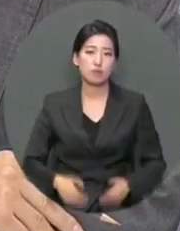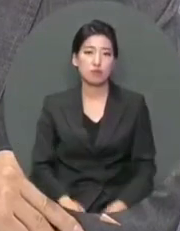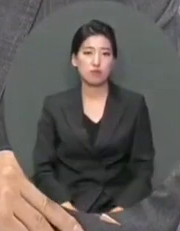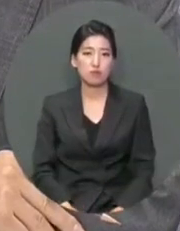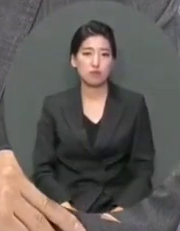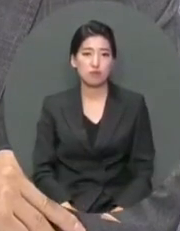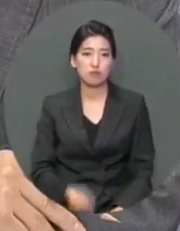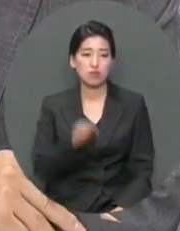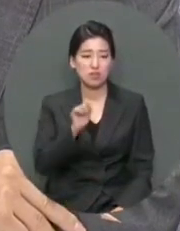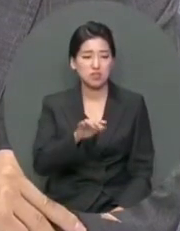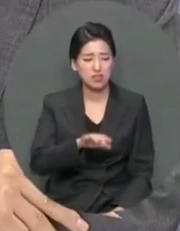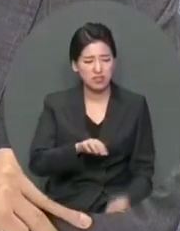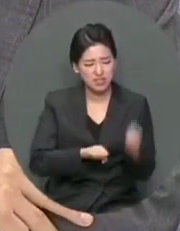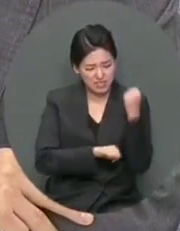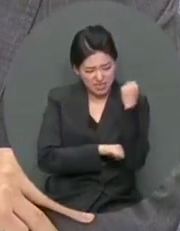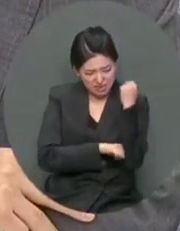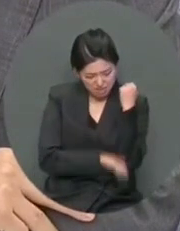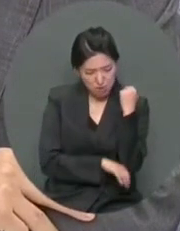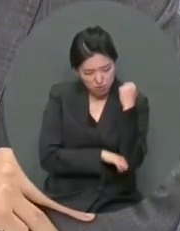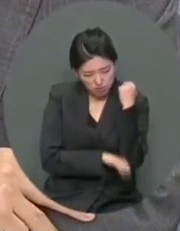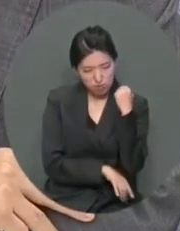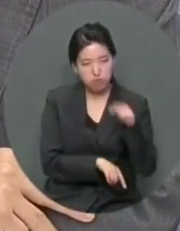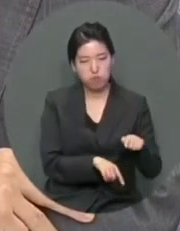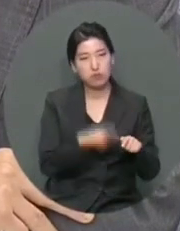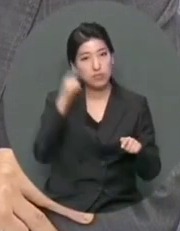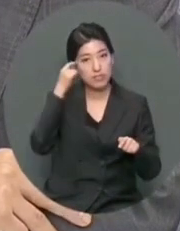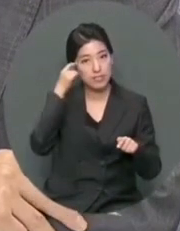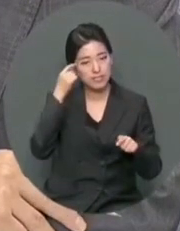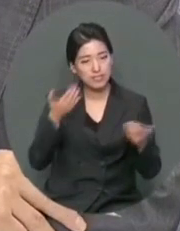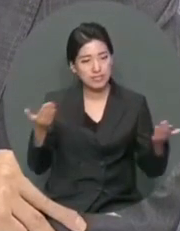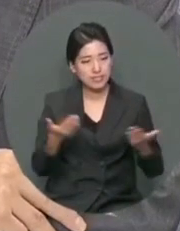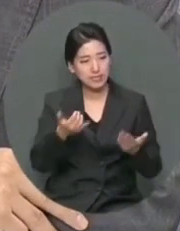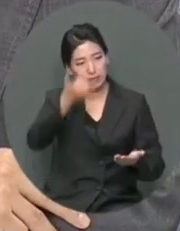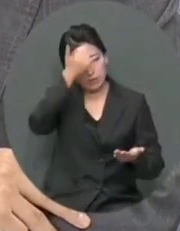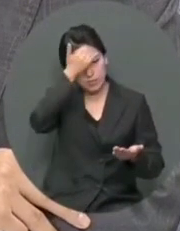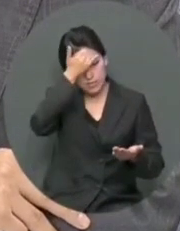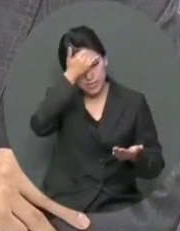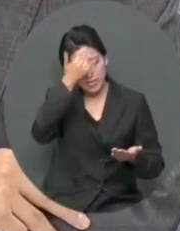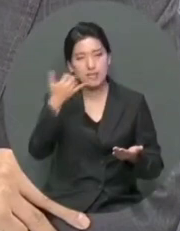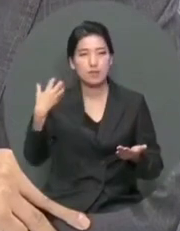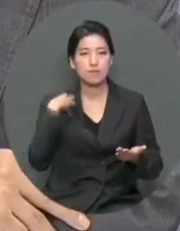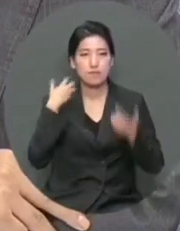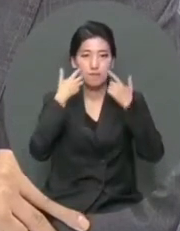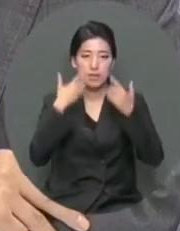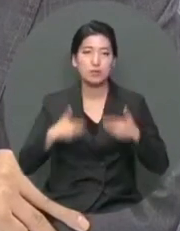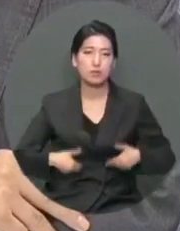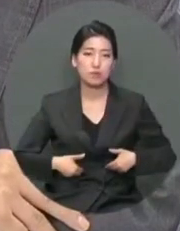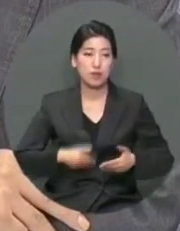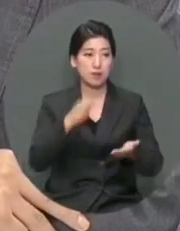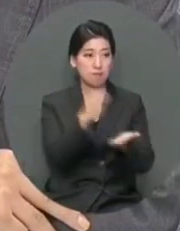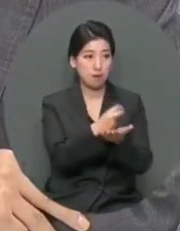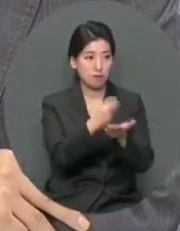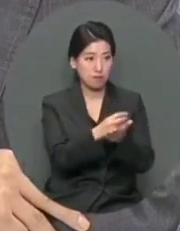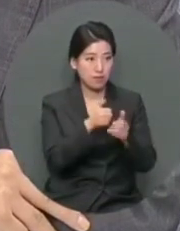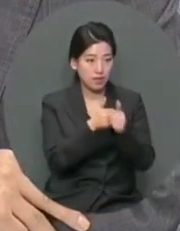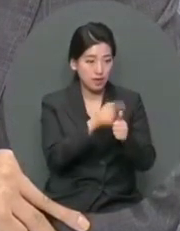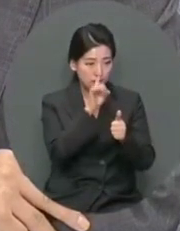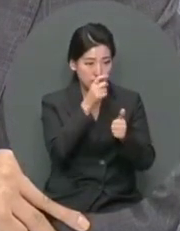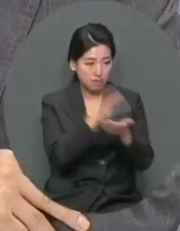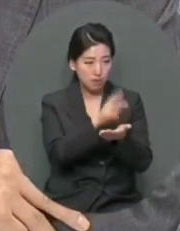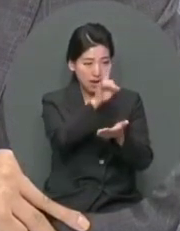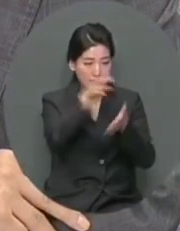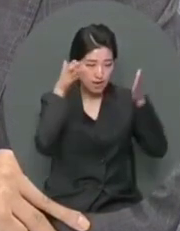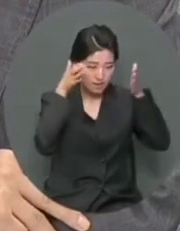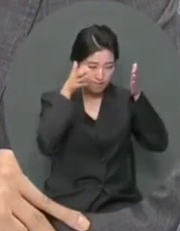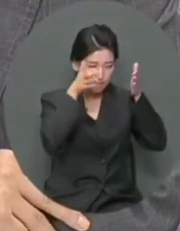신뢰를 확보하는데 가장 우선 기초적인 부분이 그 부분이 실현되어야만이 저희들이